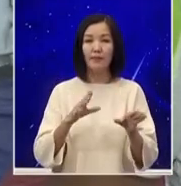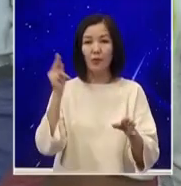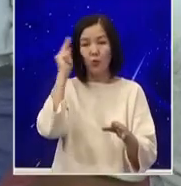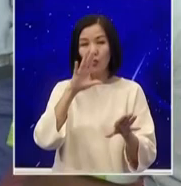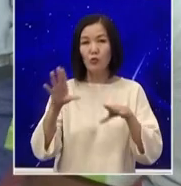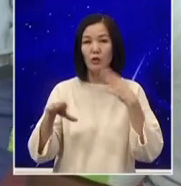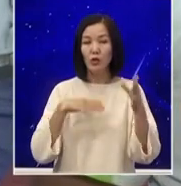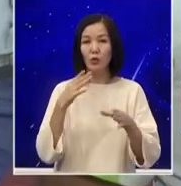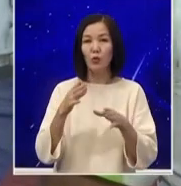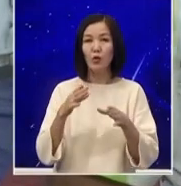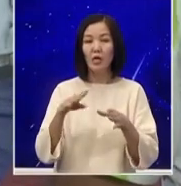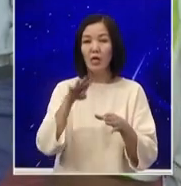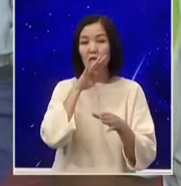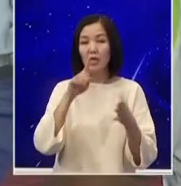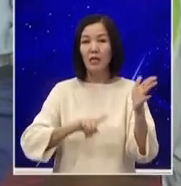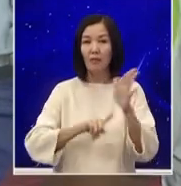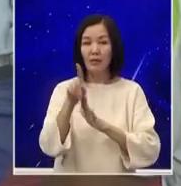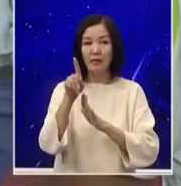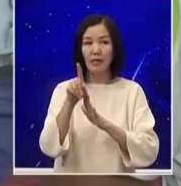кілемде басталдық. Алғашқы